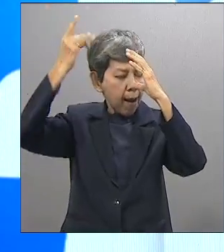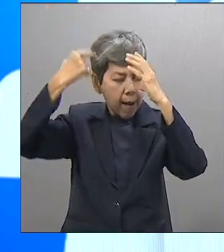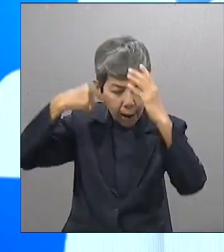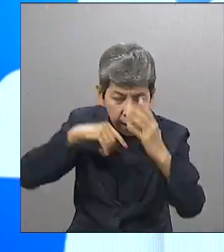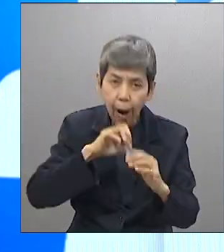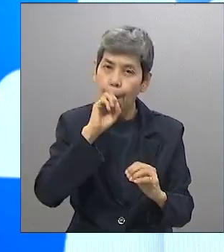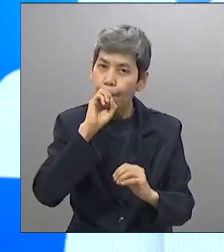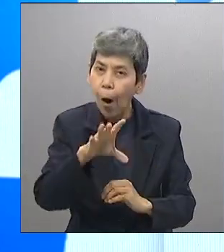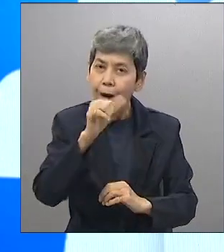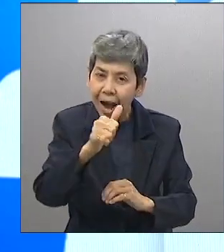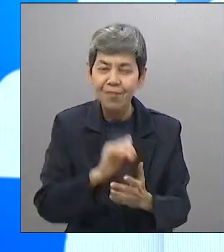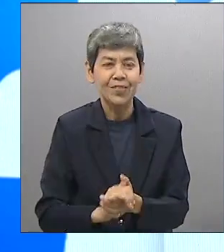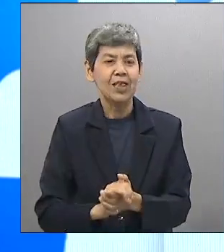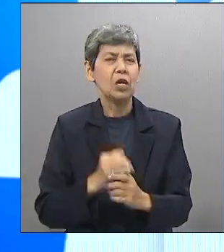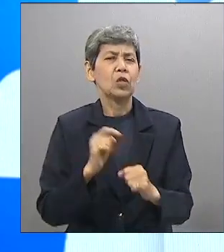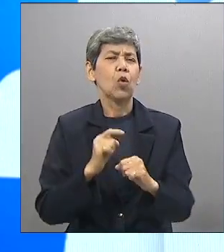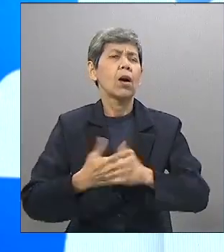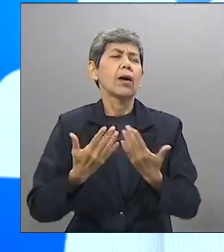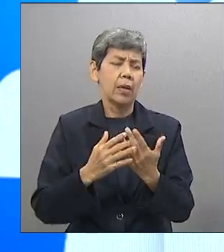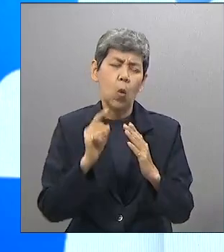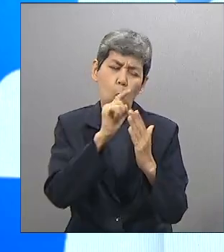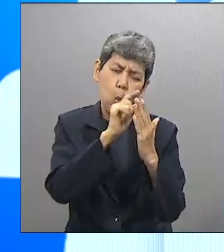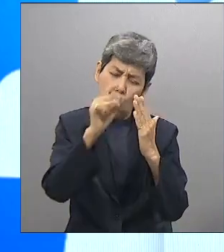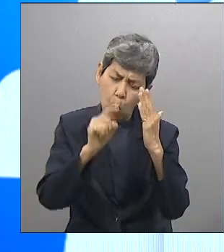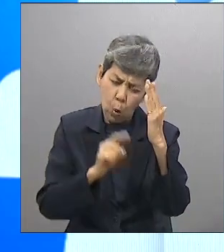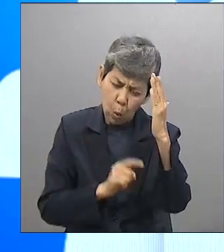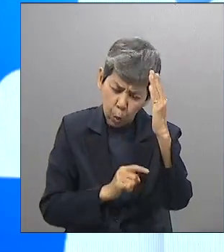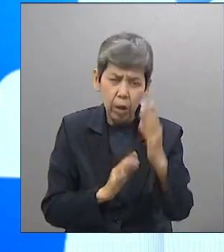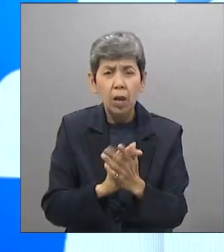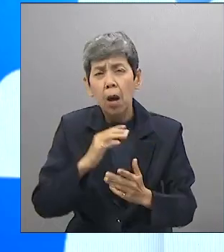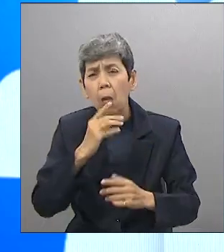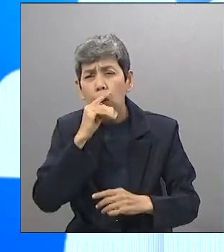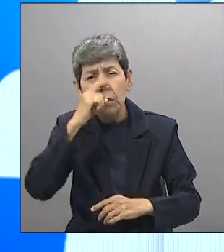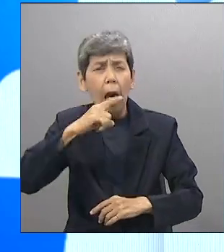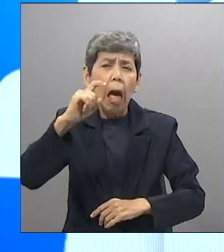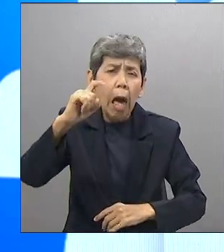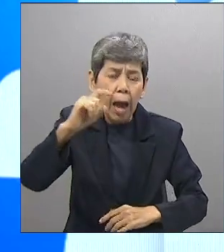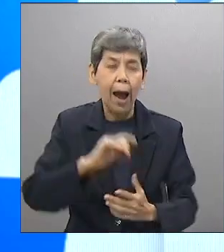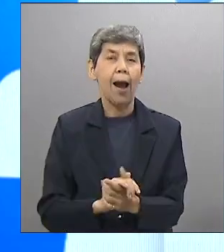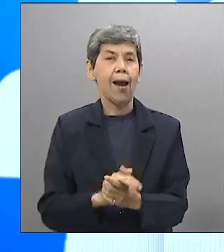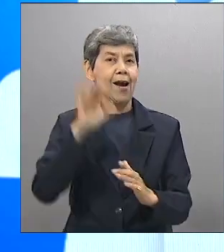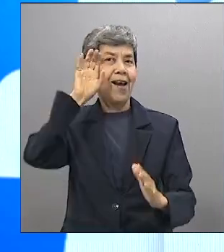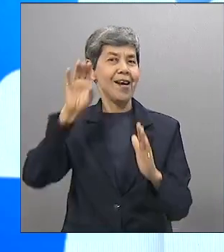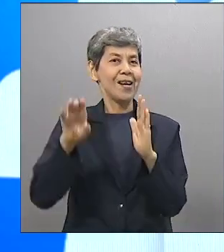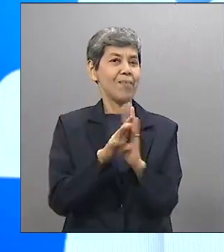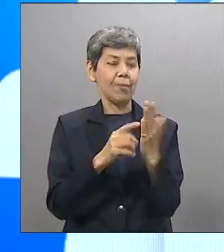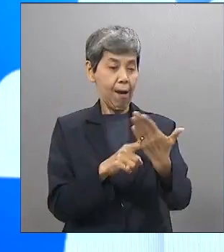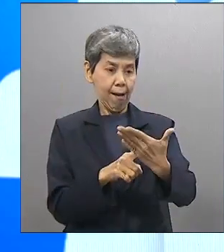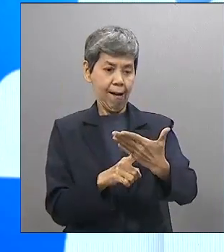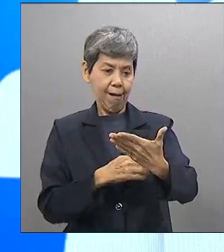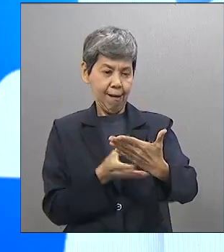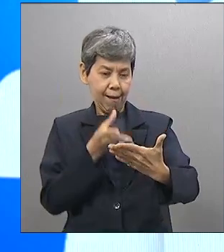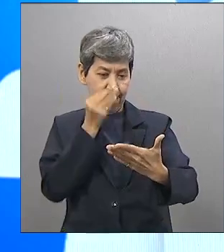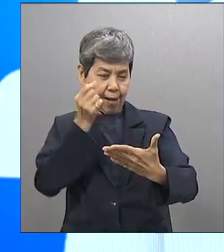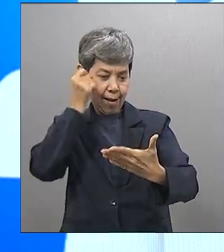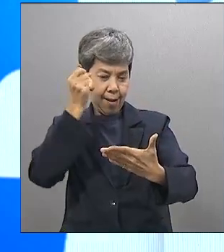โดยเฉพาะอย่างยิงน้น้ที่อยู่ตามชายขอบค่ะหากวาอาจะพูภาษาไยไม่ชัดนักแต่ภาพนี้เป็นการสื่อคว